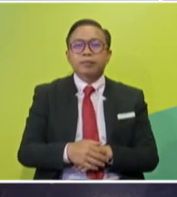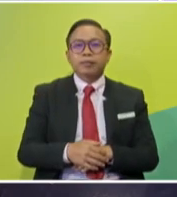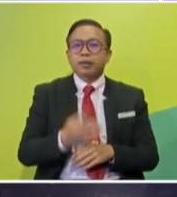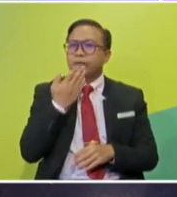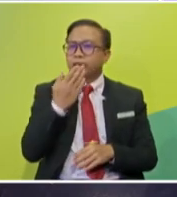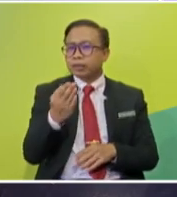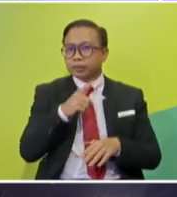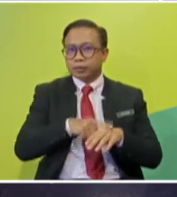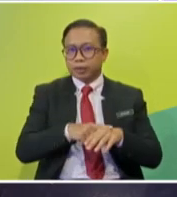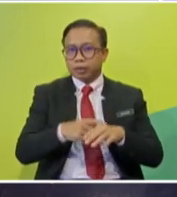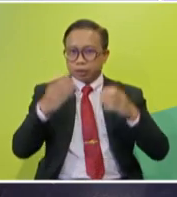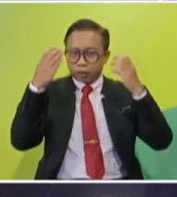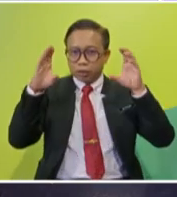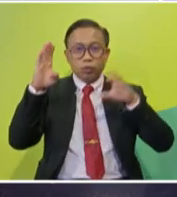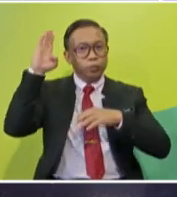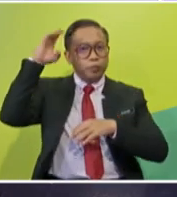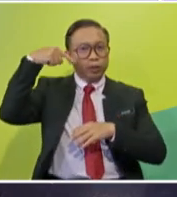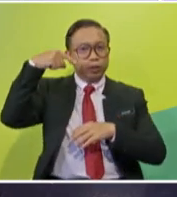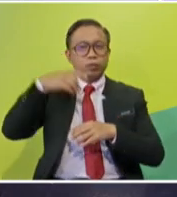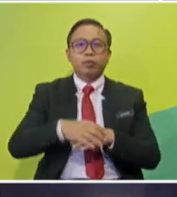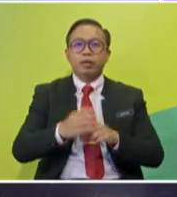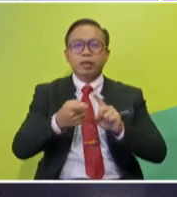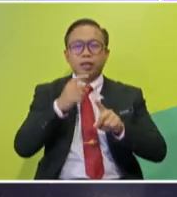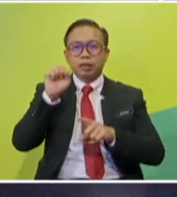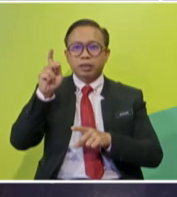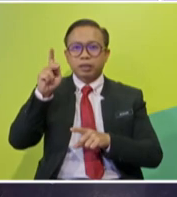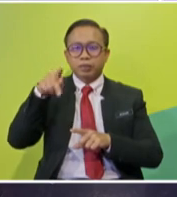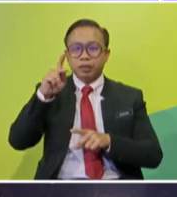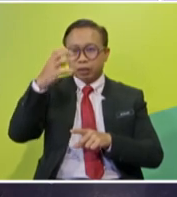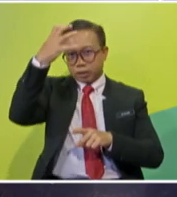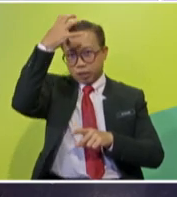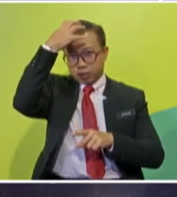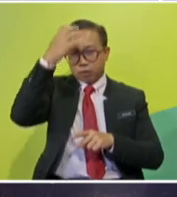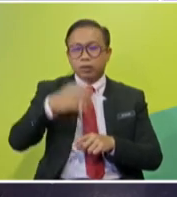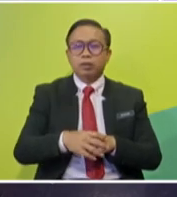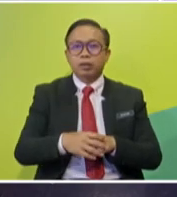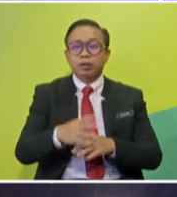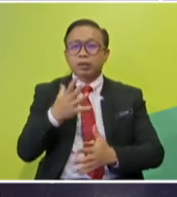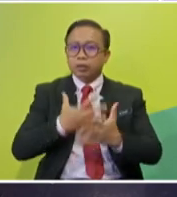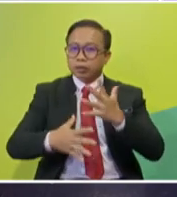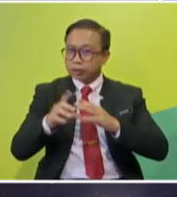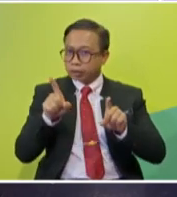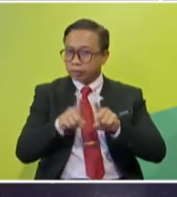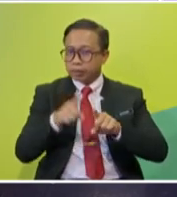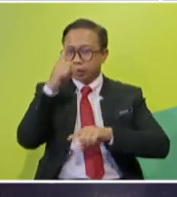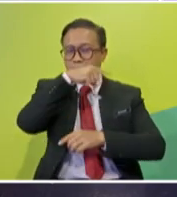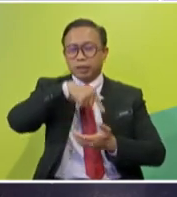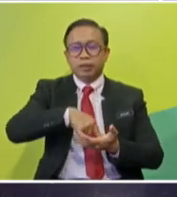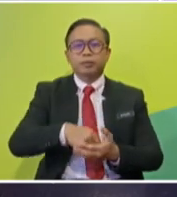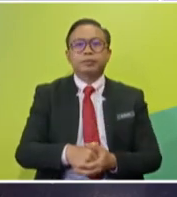terima kasih kepada Cikgu Muhammad Bukhari C Hasan dari sekolah kebangsaan pendidikan khas selango yang turut bersama dengan kita